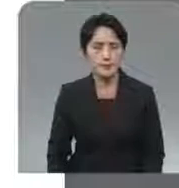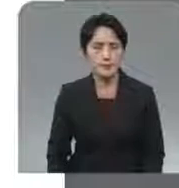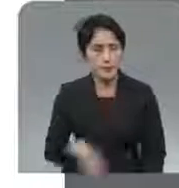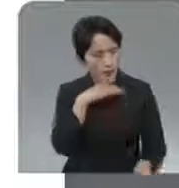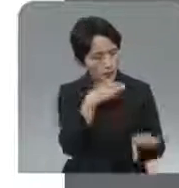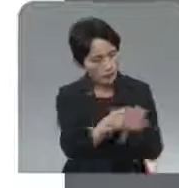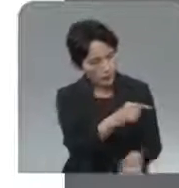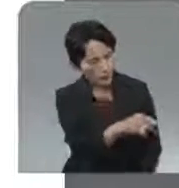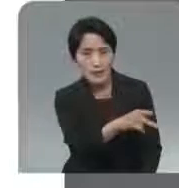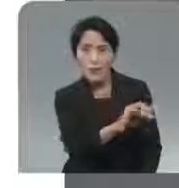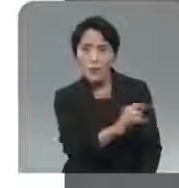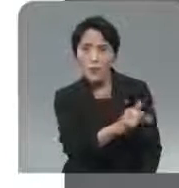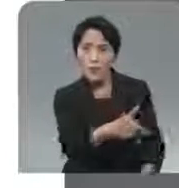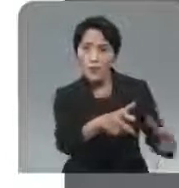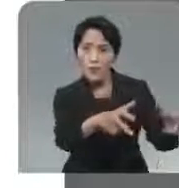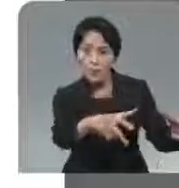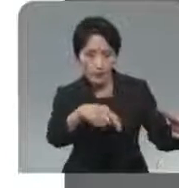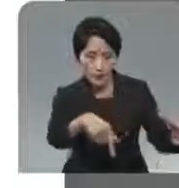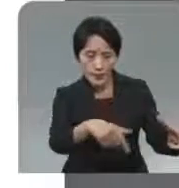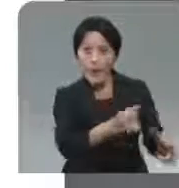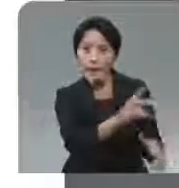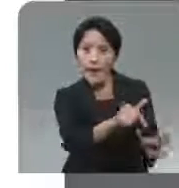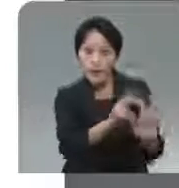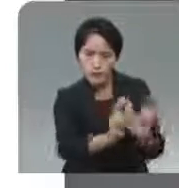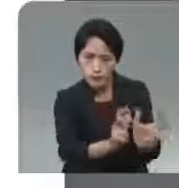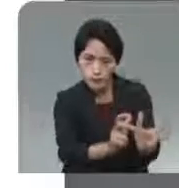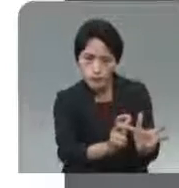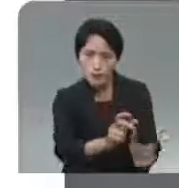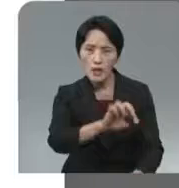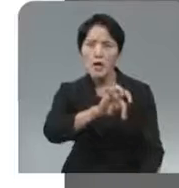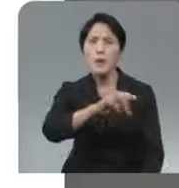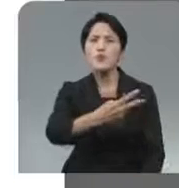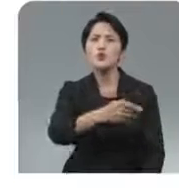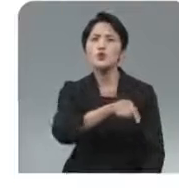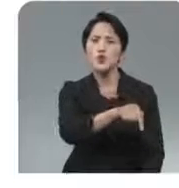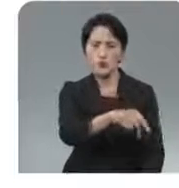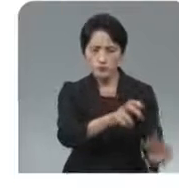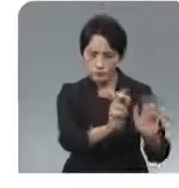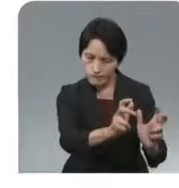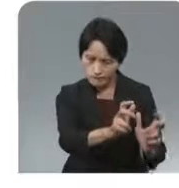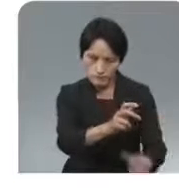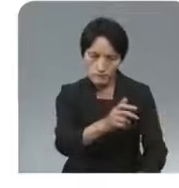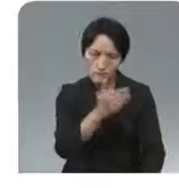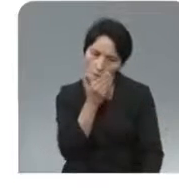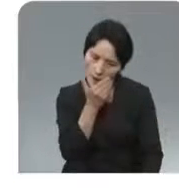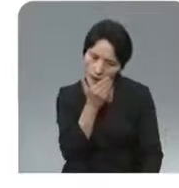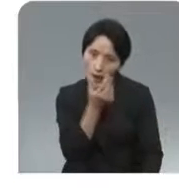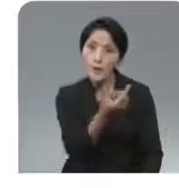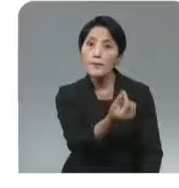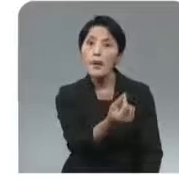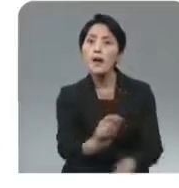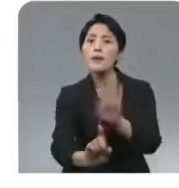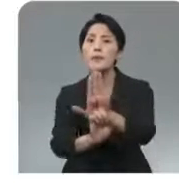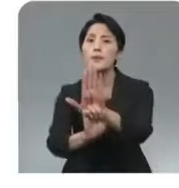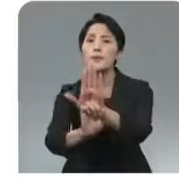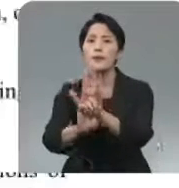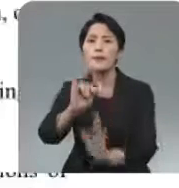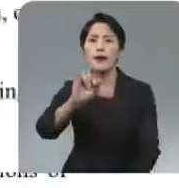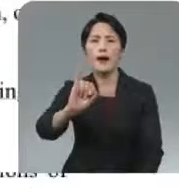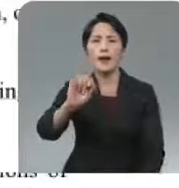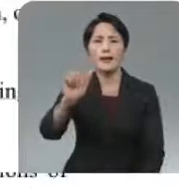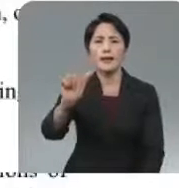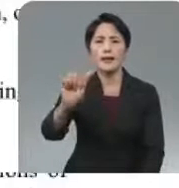iaea 国際原子力機関は保管が寧辺の核施設で核爆弾の原料となるプルトニウム